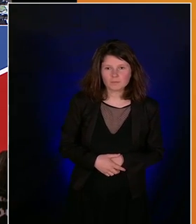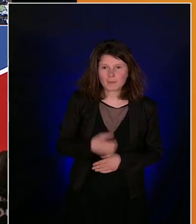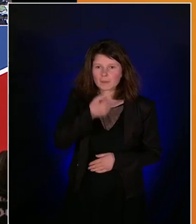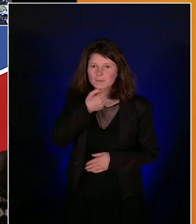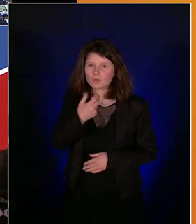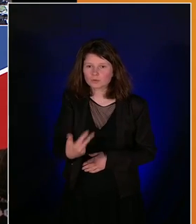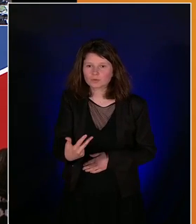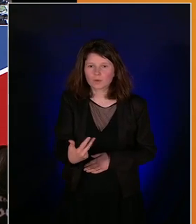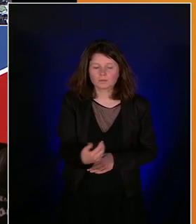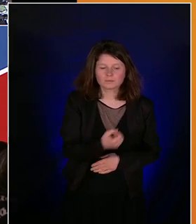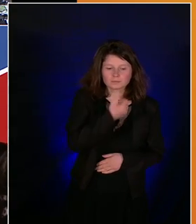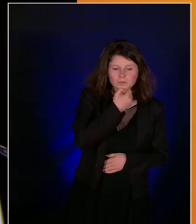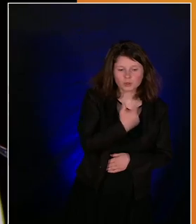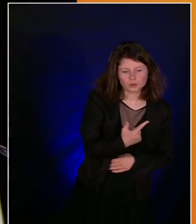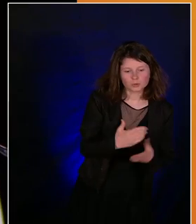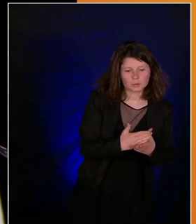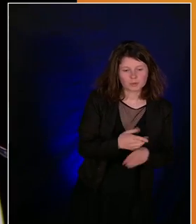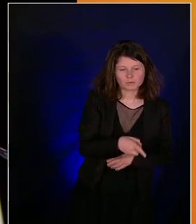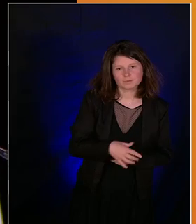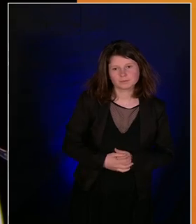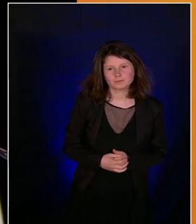3 et se prépare le micro